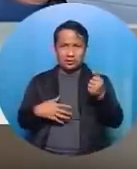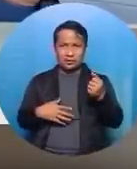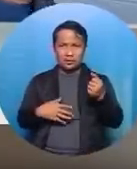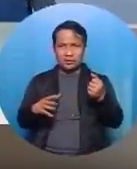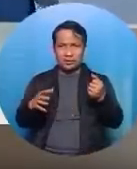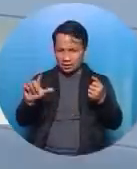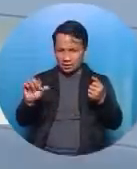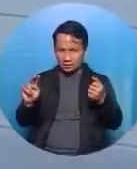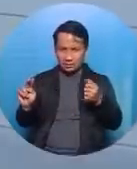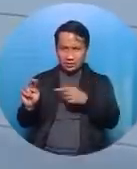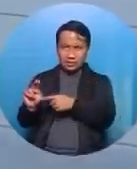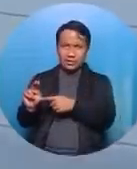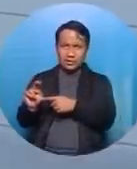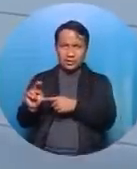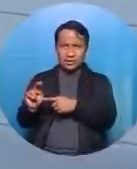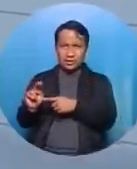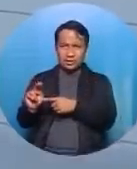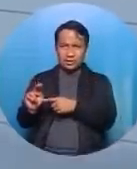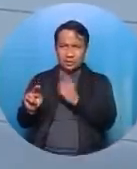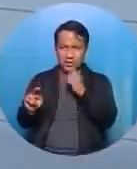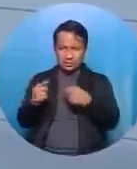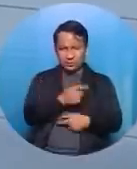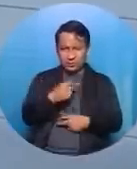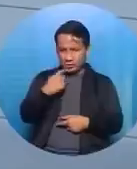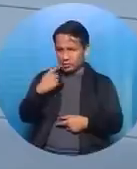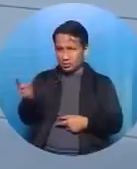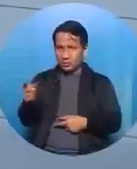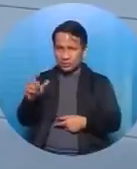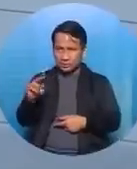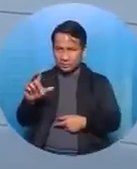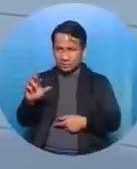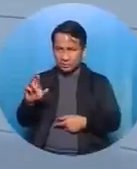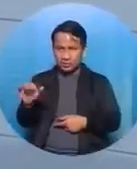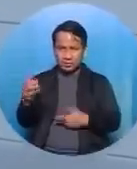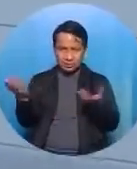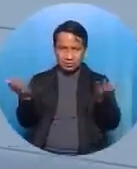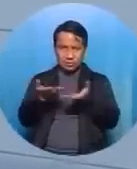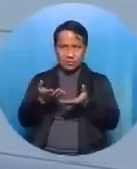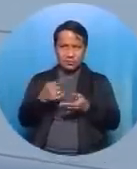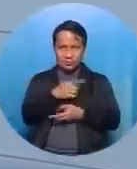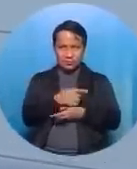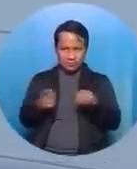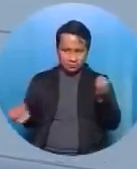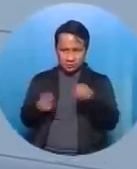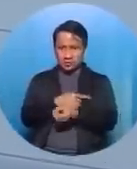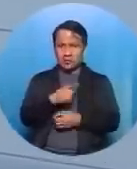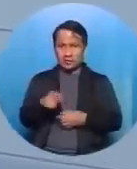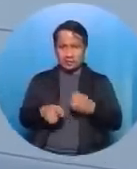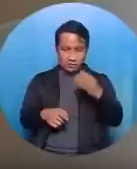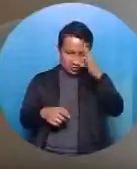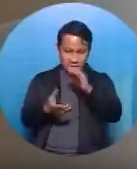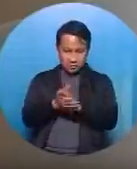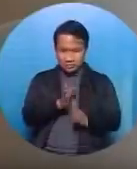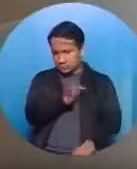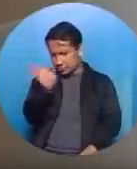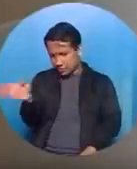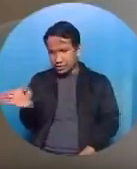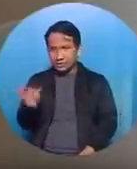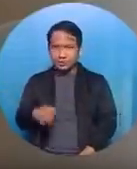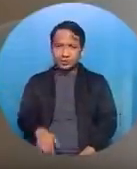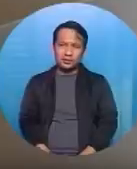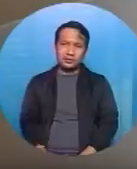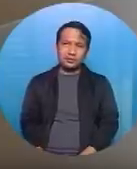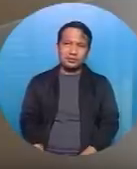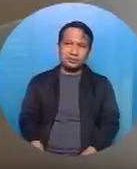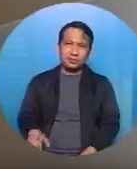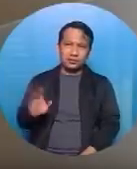Mama. Mama Annalyn. Kausapin niyo po si Angelica. Usap kayo kasi pinalayas mo raw si Mr. Kaya si Mr. nangabit. Sige po, usap kayo,